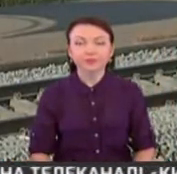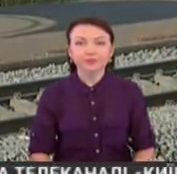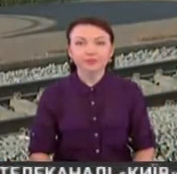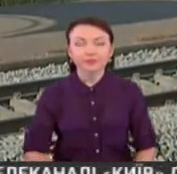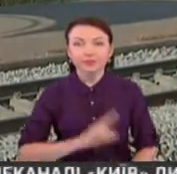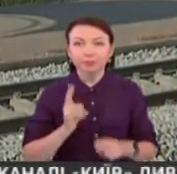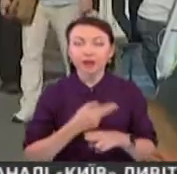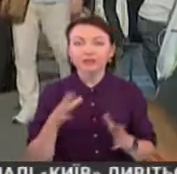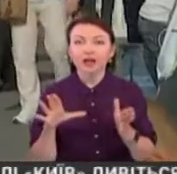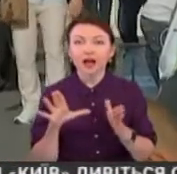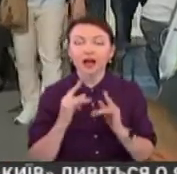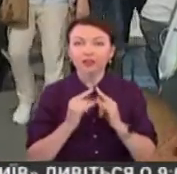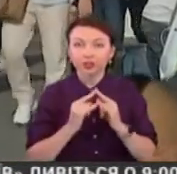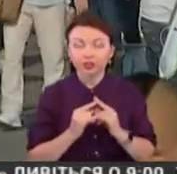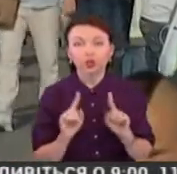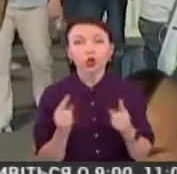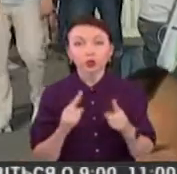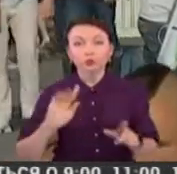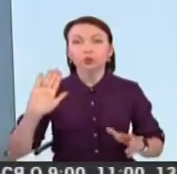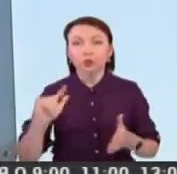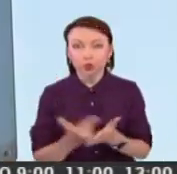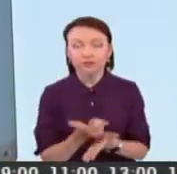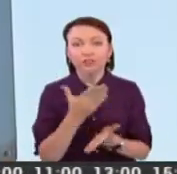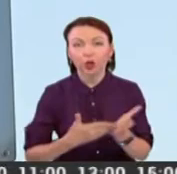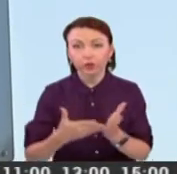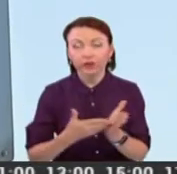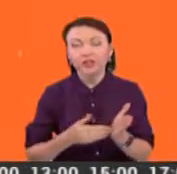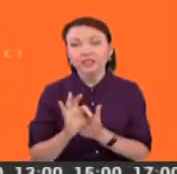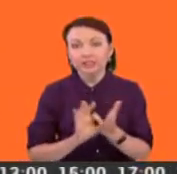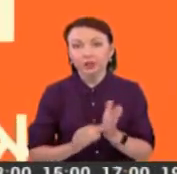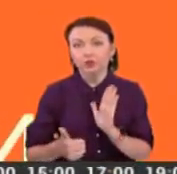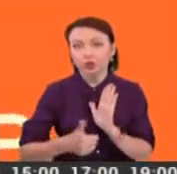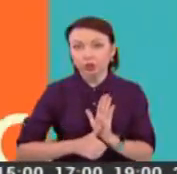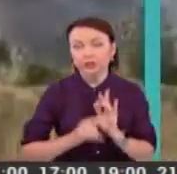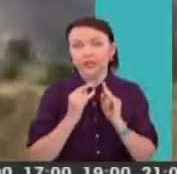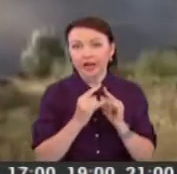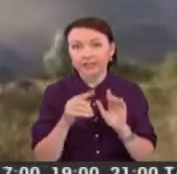Без електричок. Чому знову скасували одразу 6 рейсів?